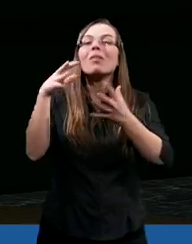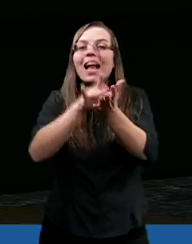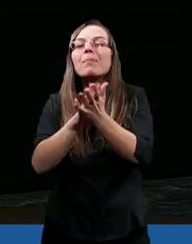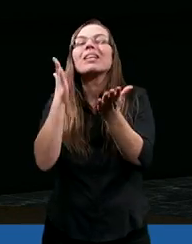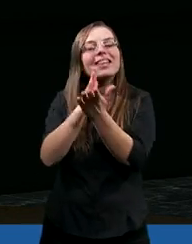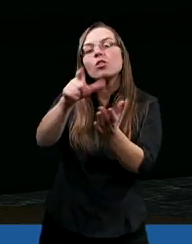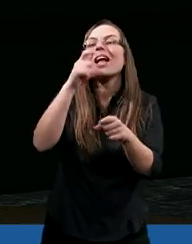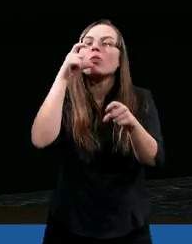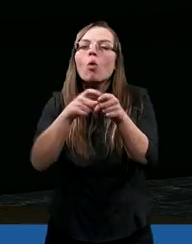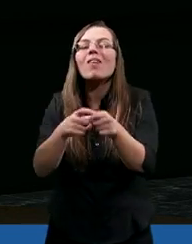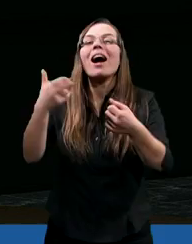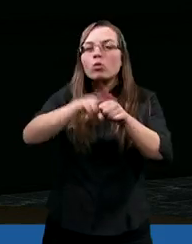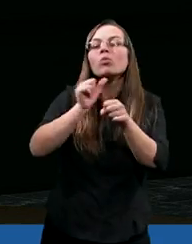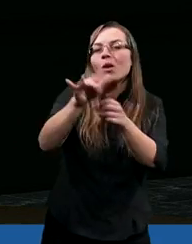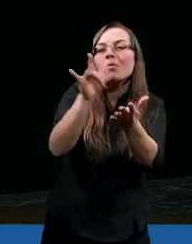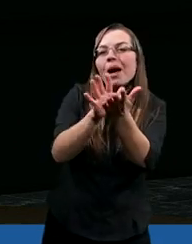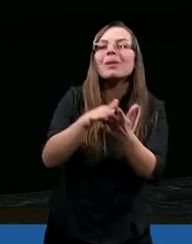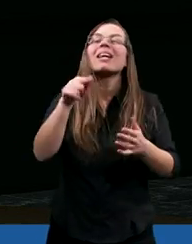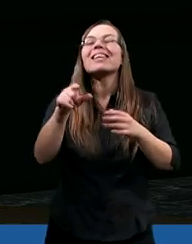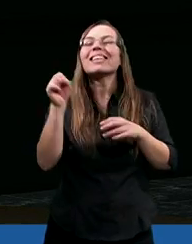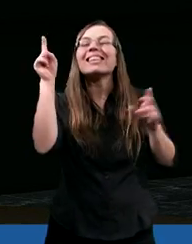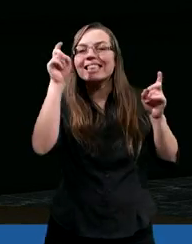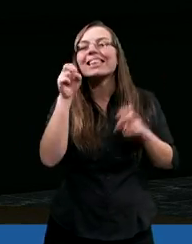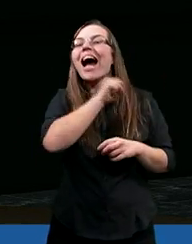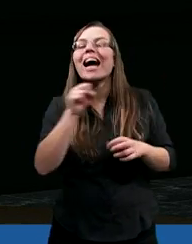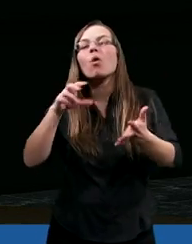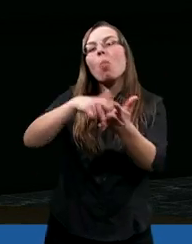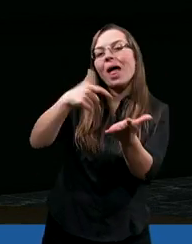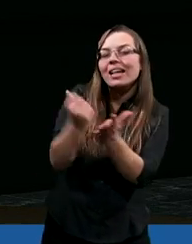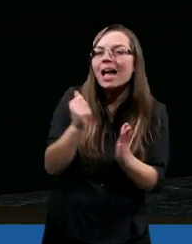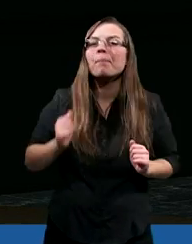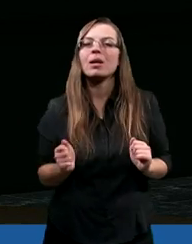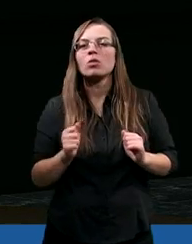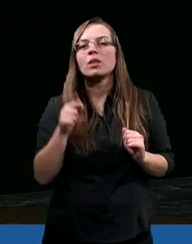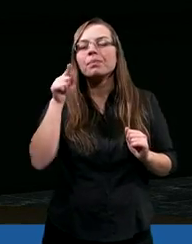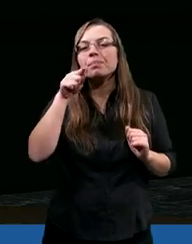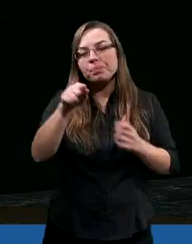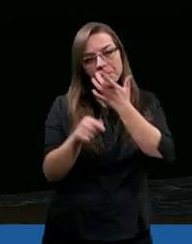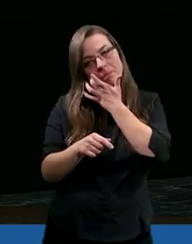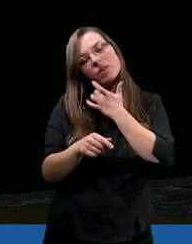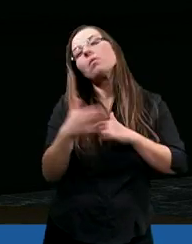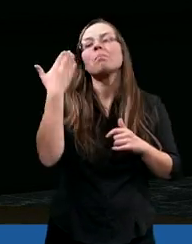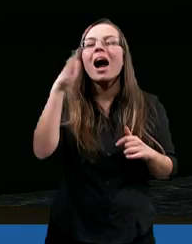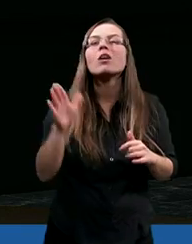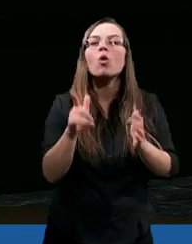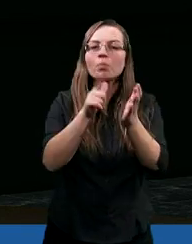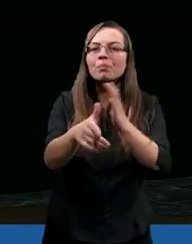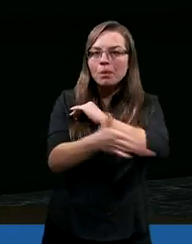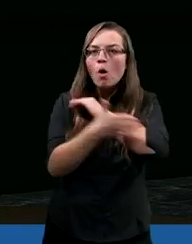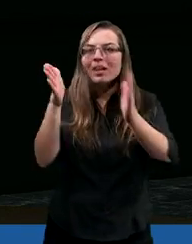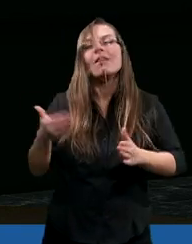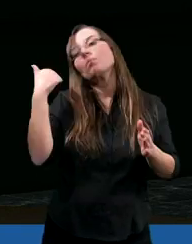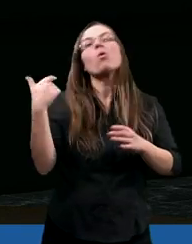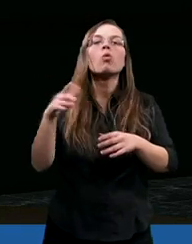słowa te wcześniej zapisane, czyli Starego Testamentu. A więc przede wszystkim dla Żydów bazą i postawą były